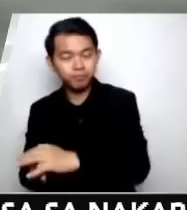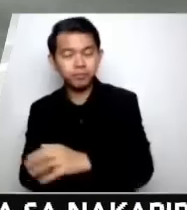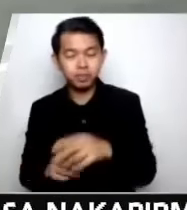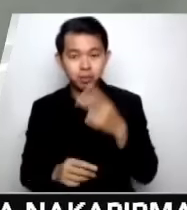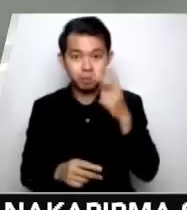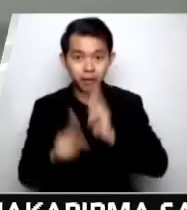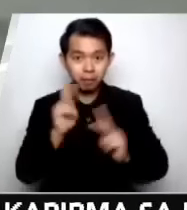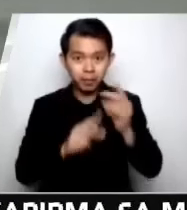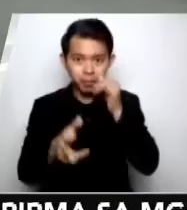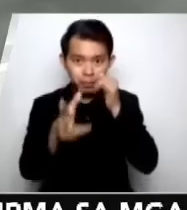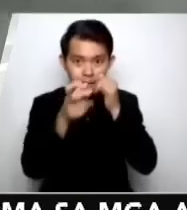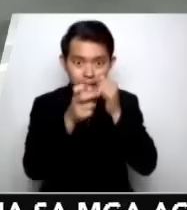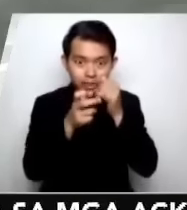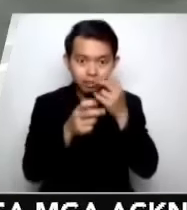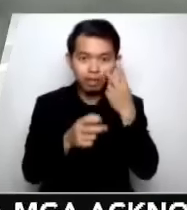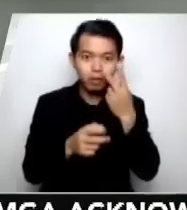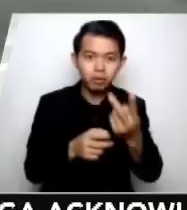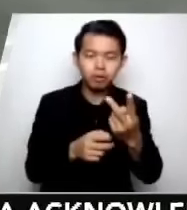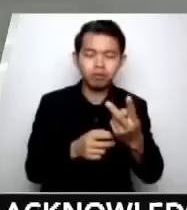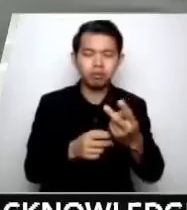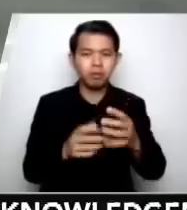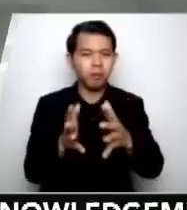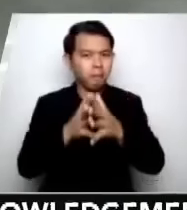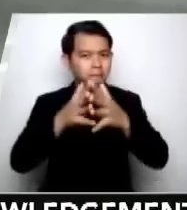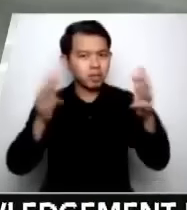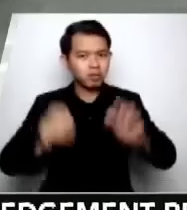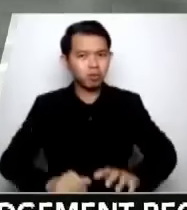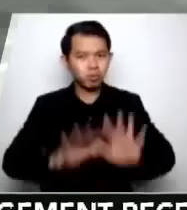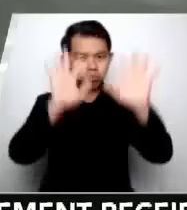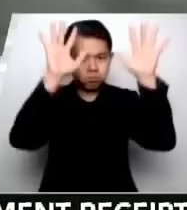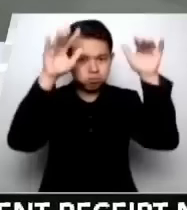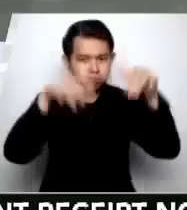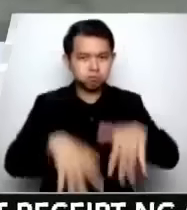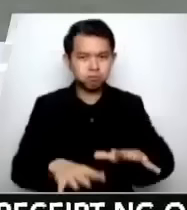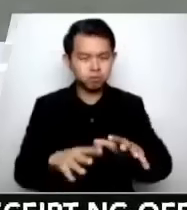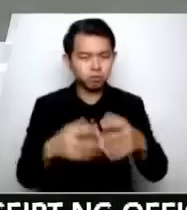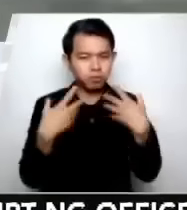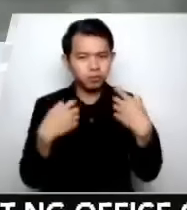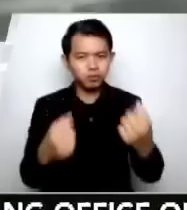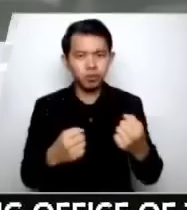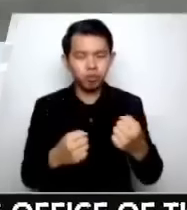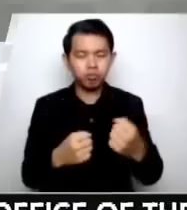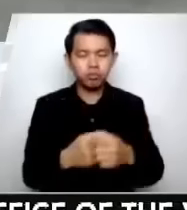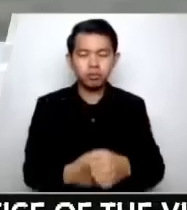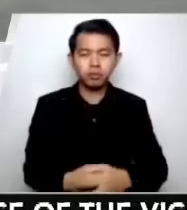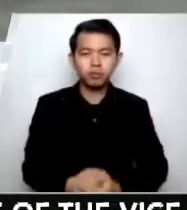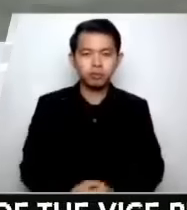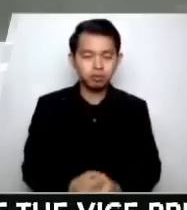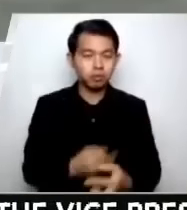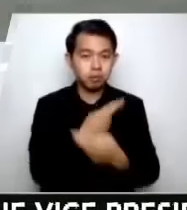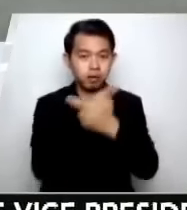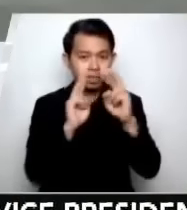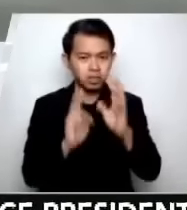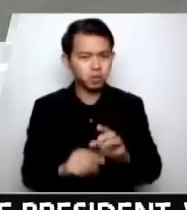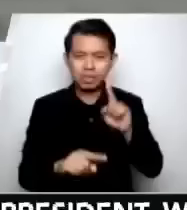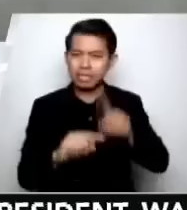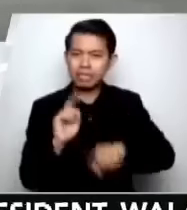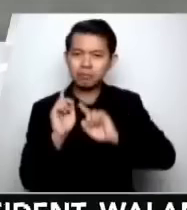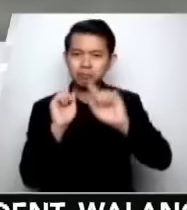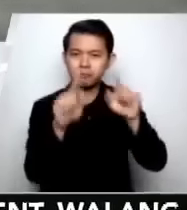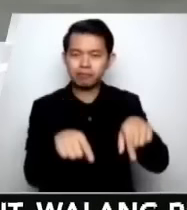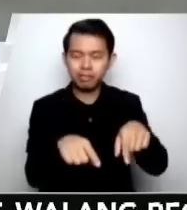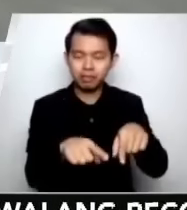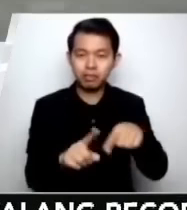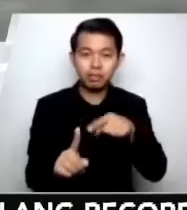siya ng naglalakiang alon. Sa tindi ng mga alon, hindi makalusong ang mga rescuer ang biktima na pang-alamang isang